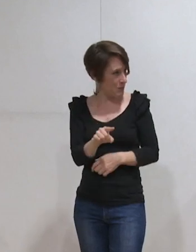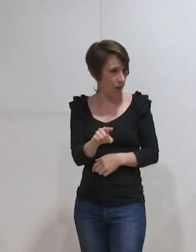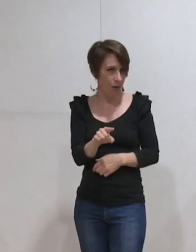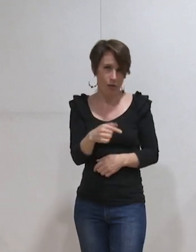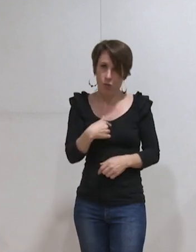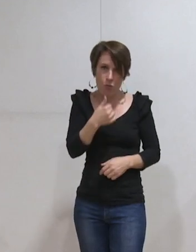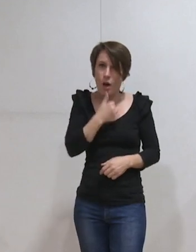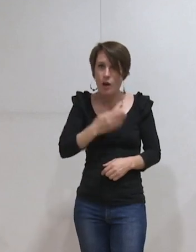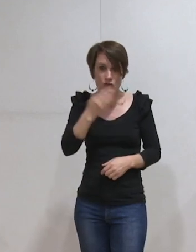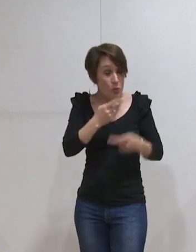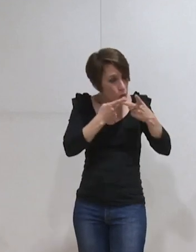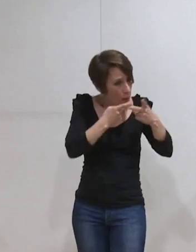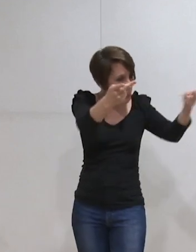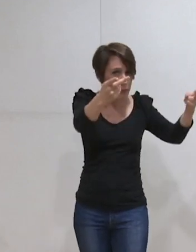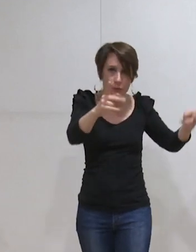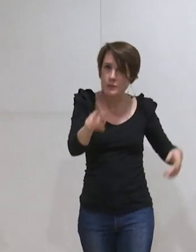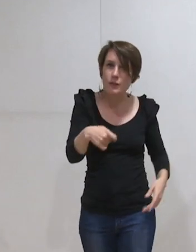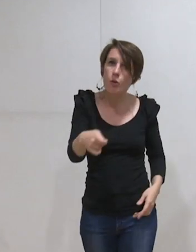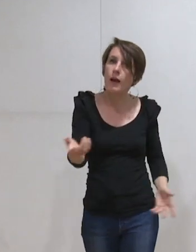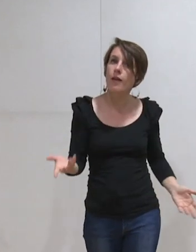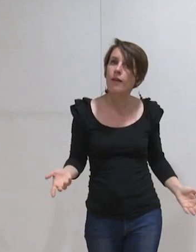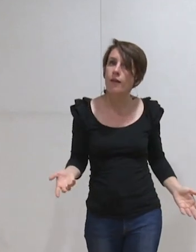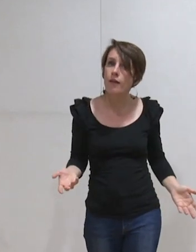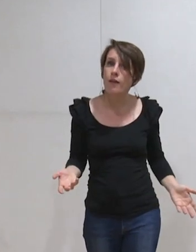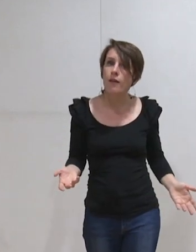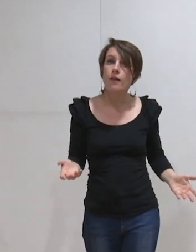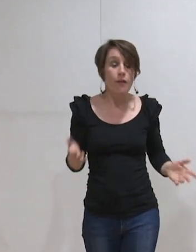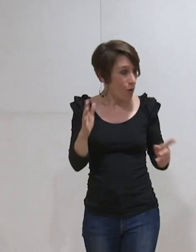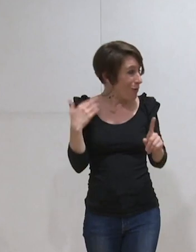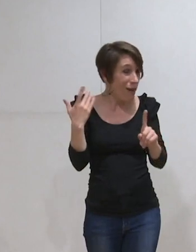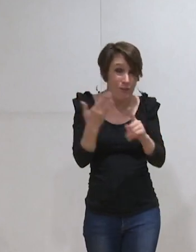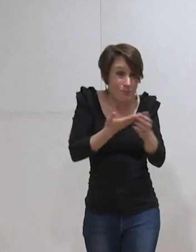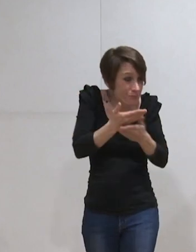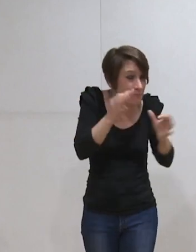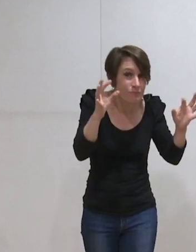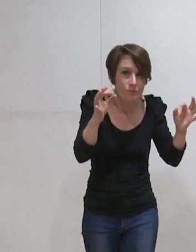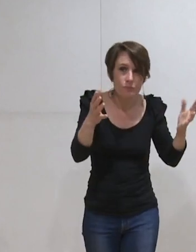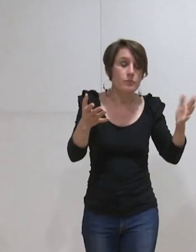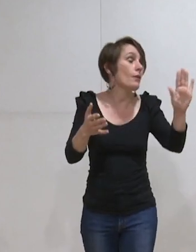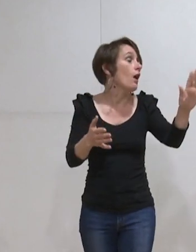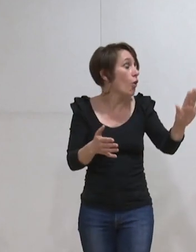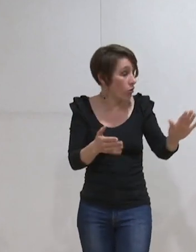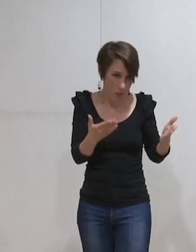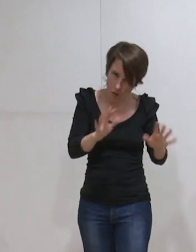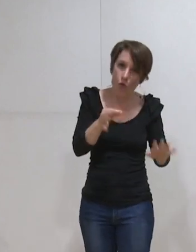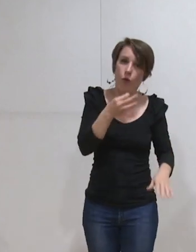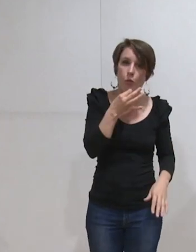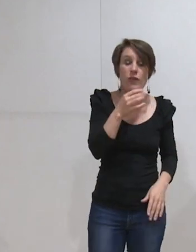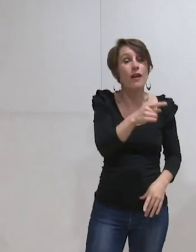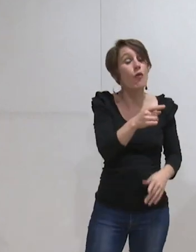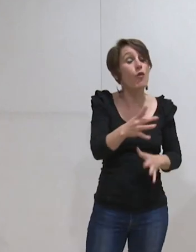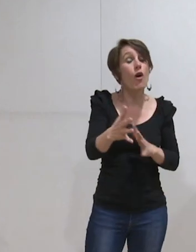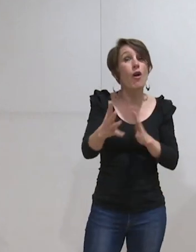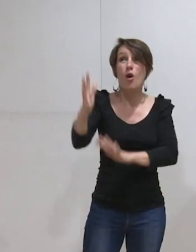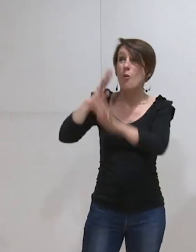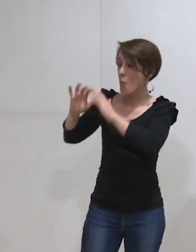de vous en parler c'est normal on n'a pas eu ce moment-là donc allons-y d'abord du passé faire faire table ras c'est franchement